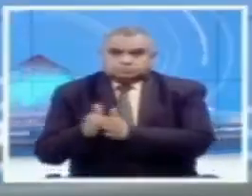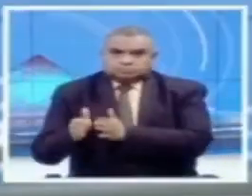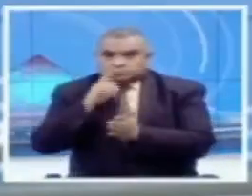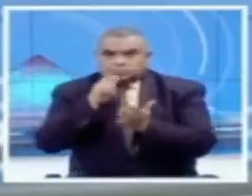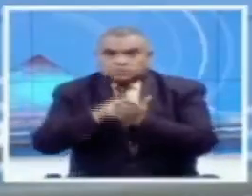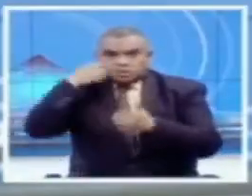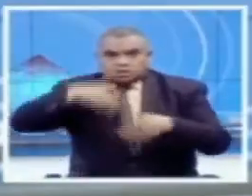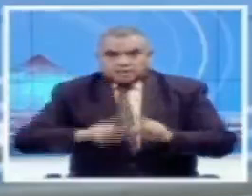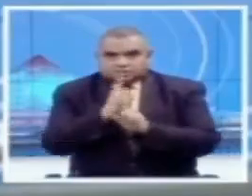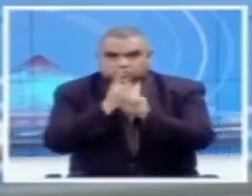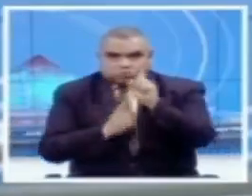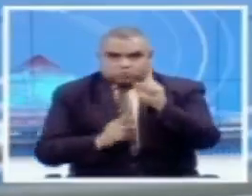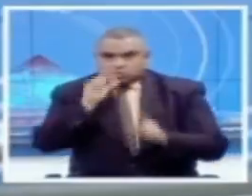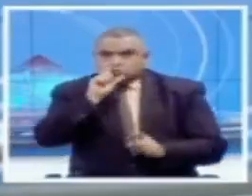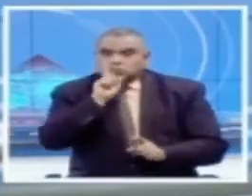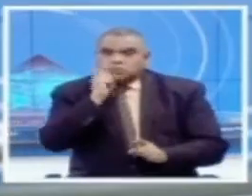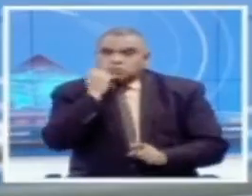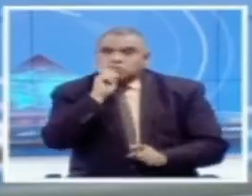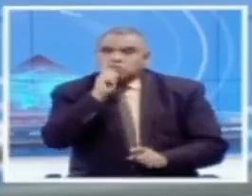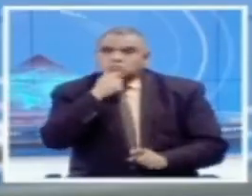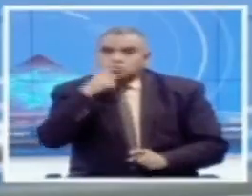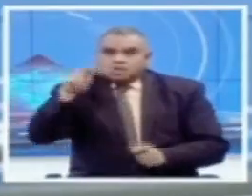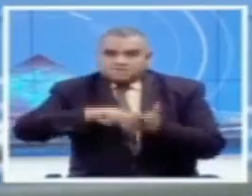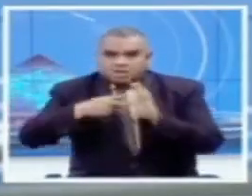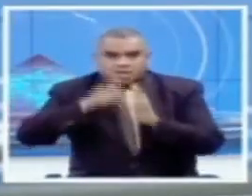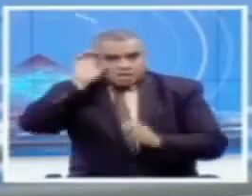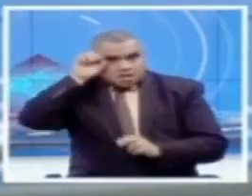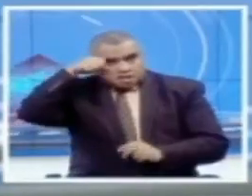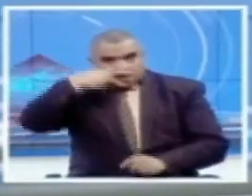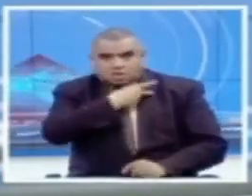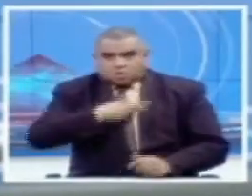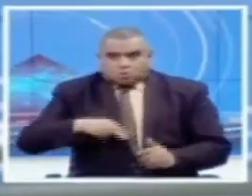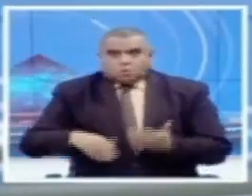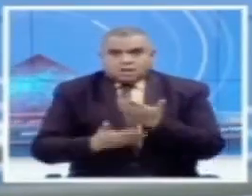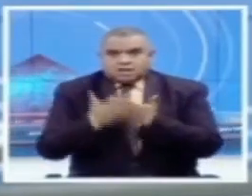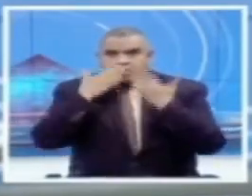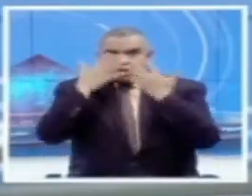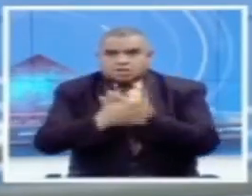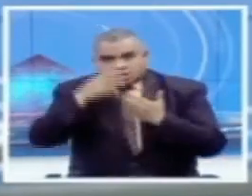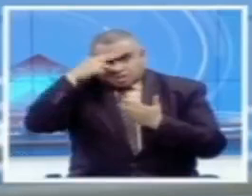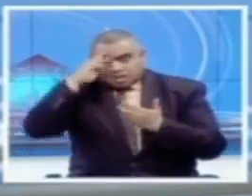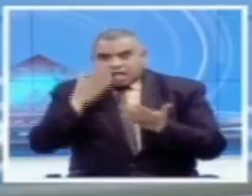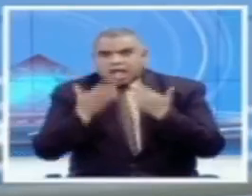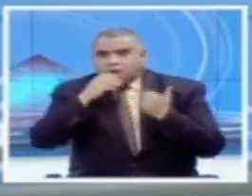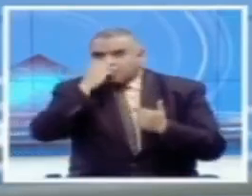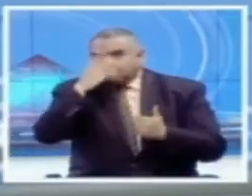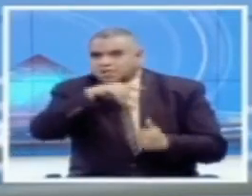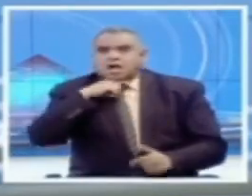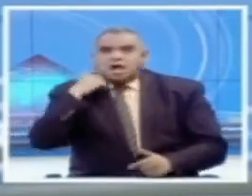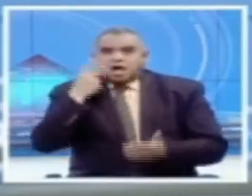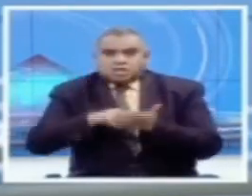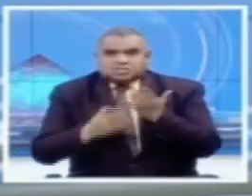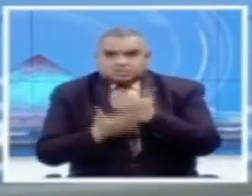أكد رئيس الوزراء الدكتور مصطفى مدبولي عزم الحكومة تنفيذ مشروعات ضخمة للهيدروجين الأخضر لتصبح